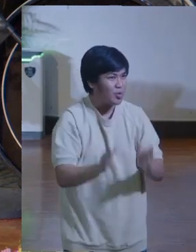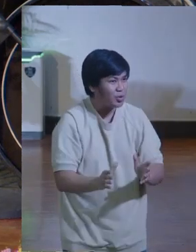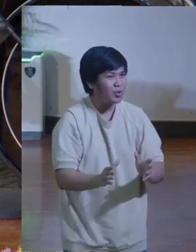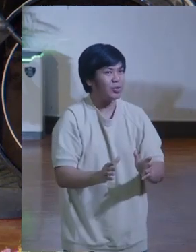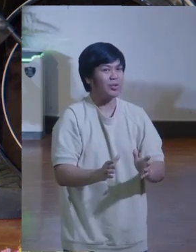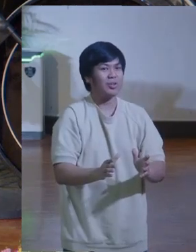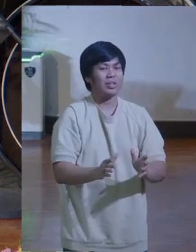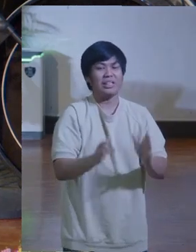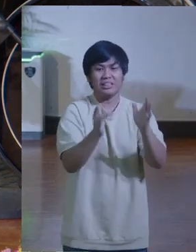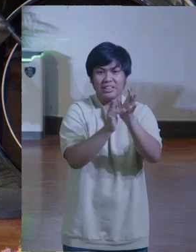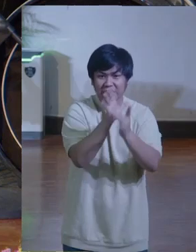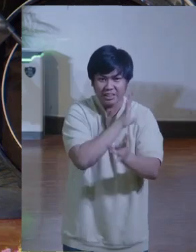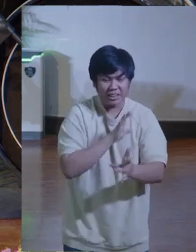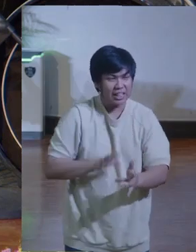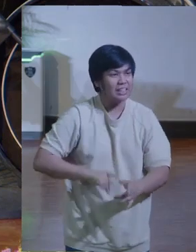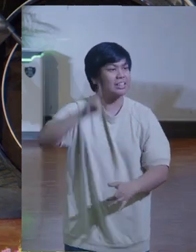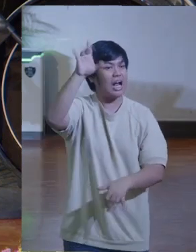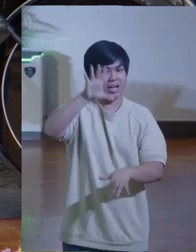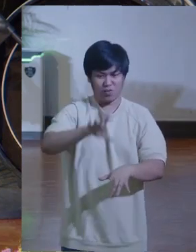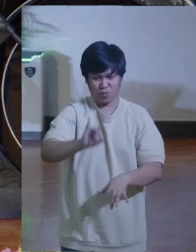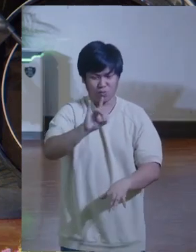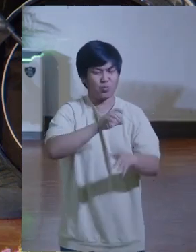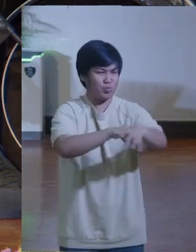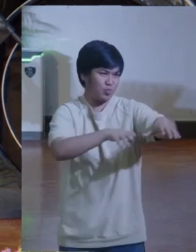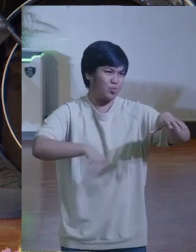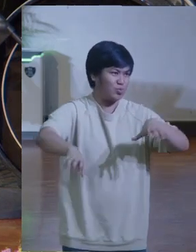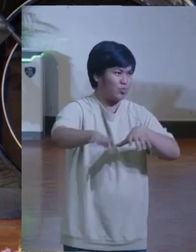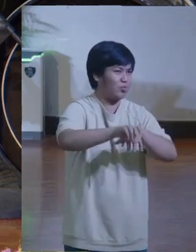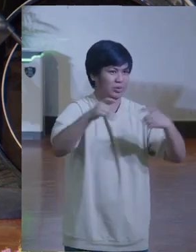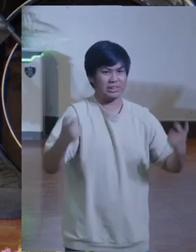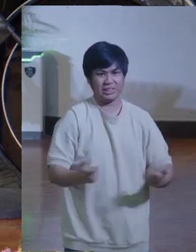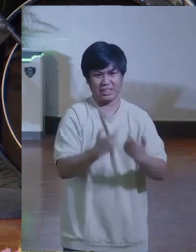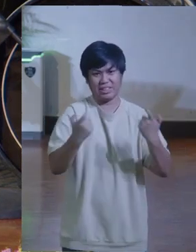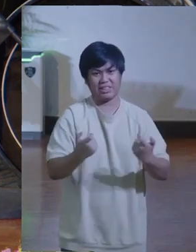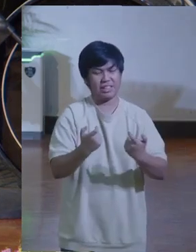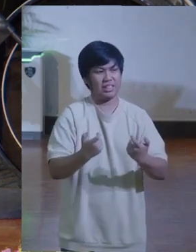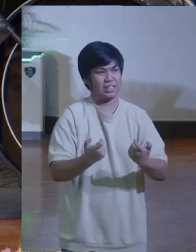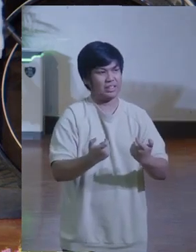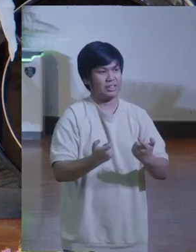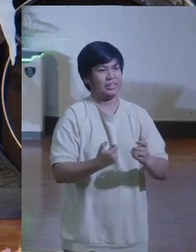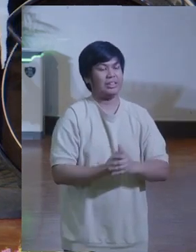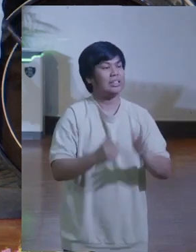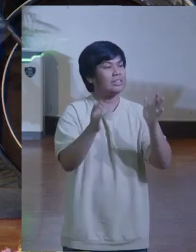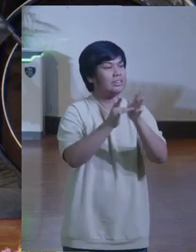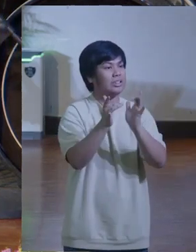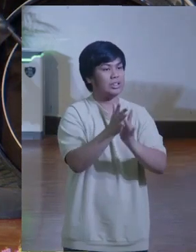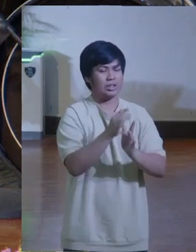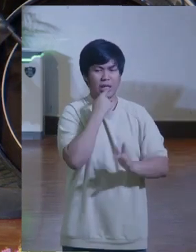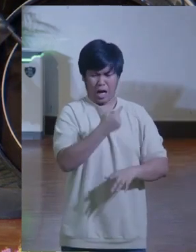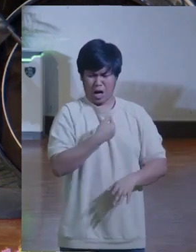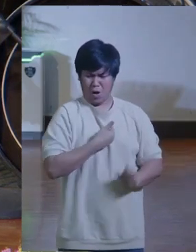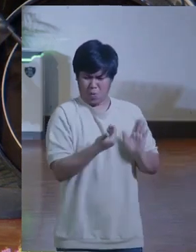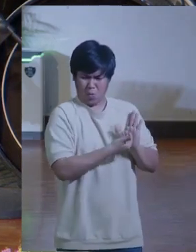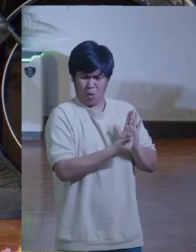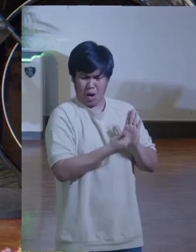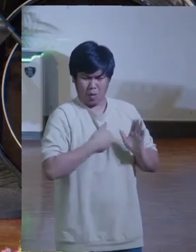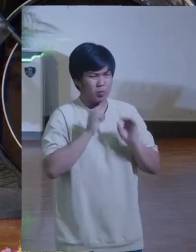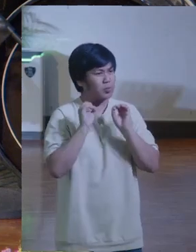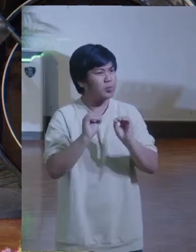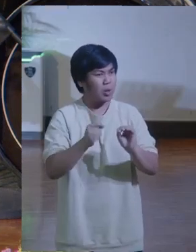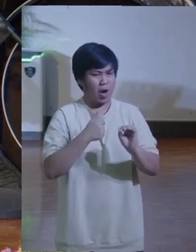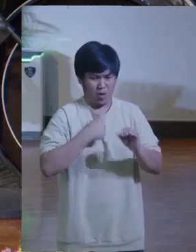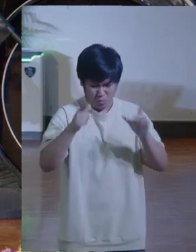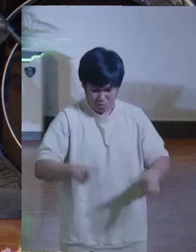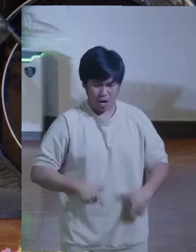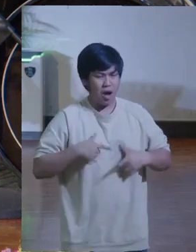tanging pinili ng Panginoon upang siya ang maging tanging tagapagligtas. Ipinakita ni Jesus sa pamamagitan ng kanyang pagtuturo at